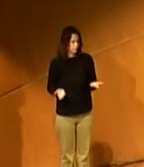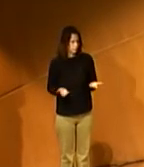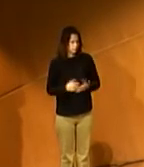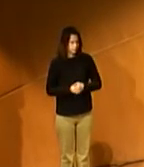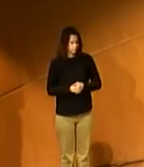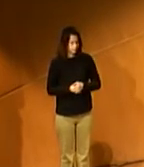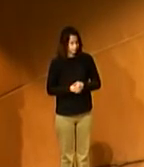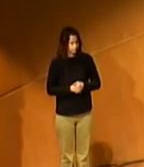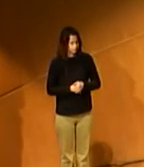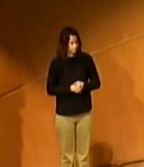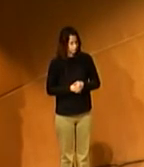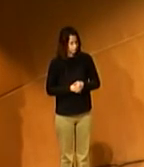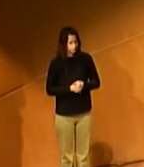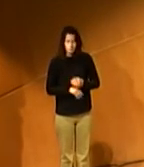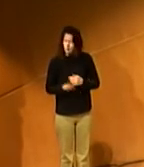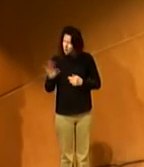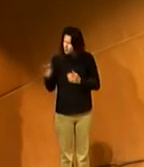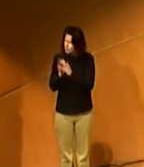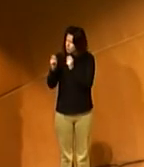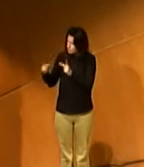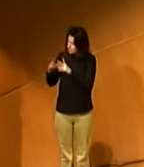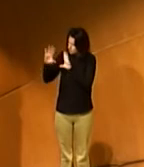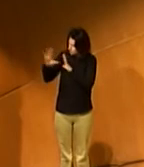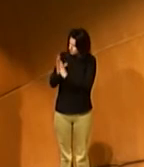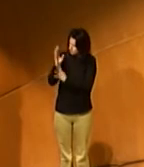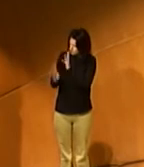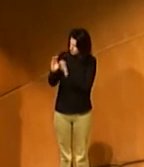Et est-ce que vous pourriez peut-être nous exprimer